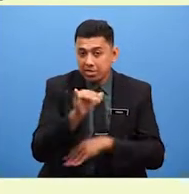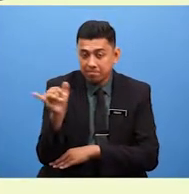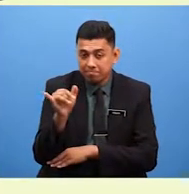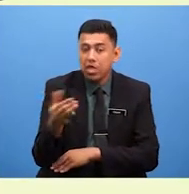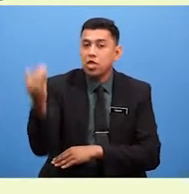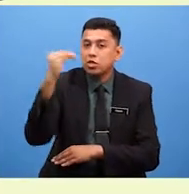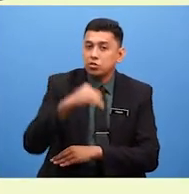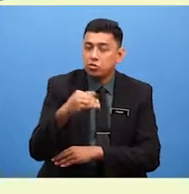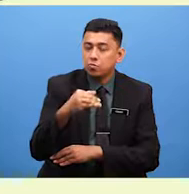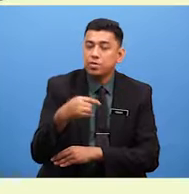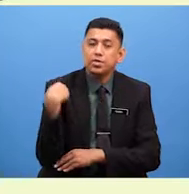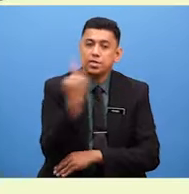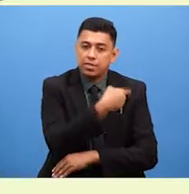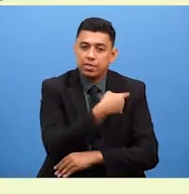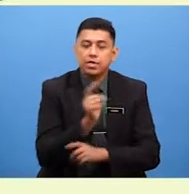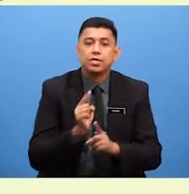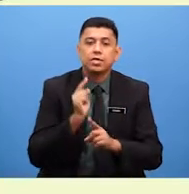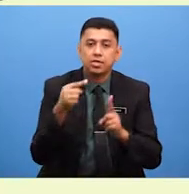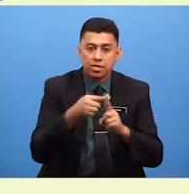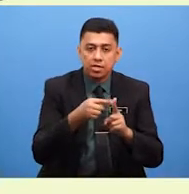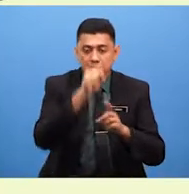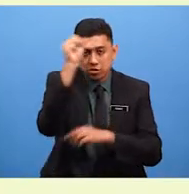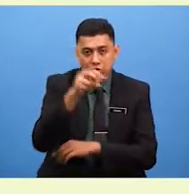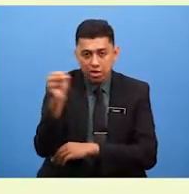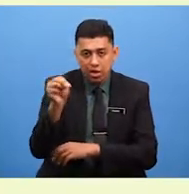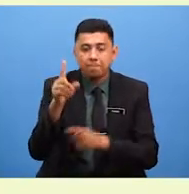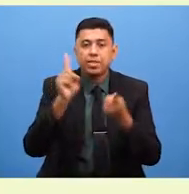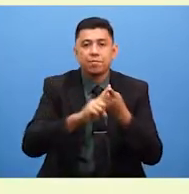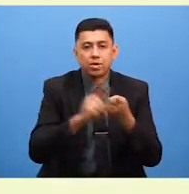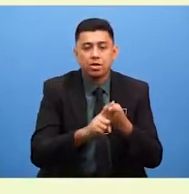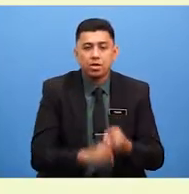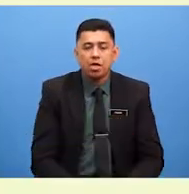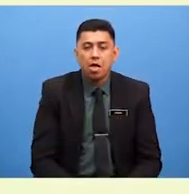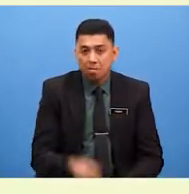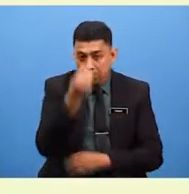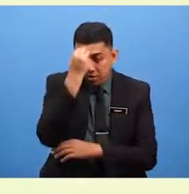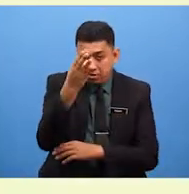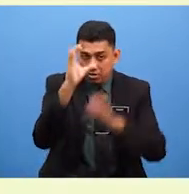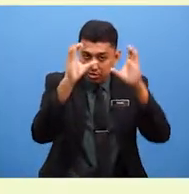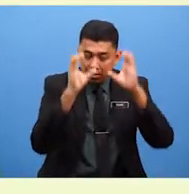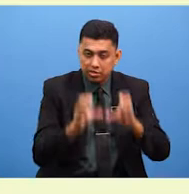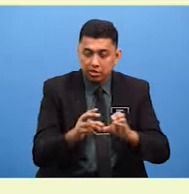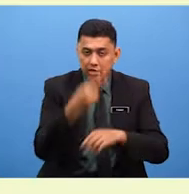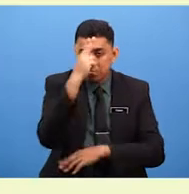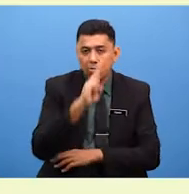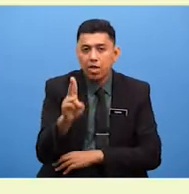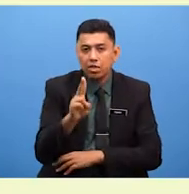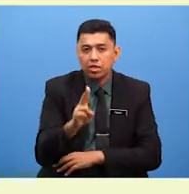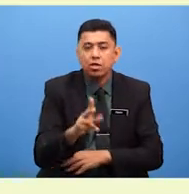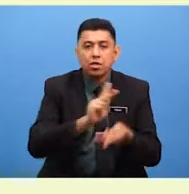Sekarang, jom kita ke soalan. Soalan pertama adalah nyatakan cara